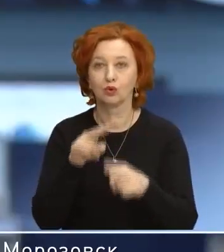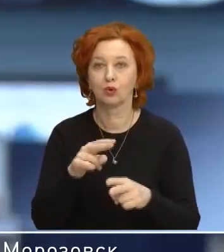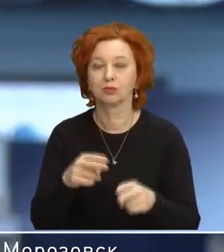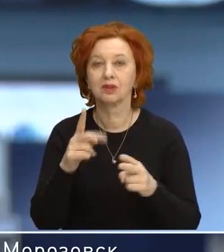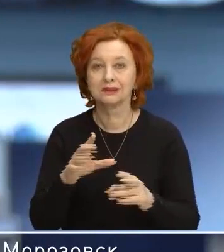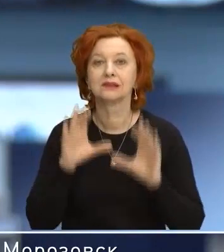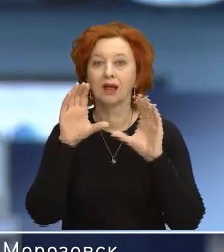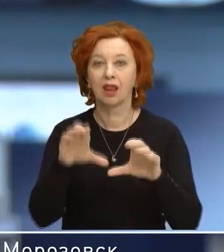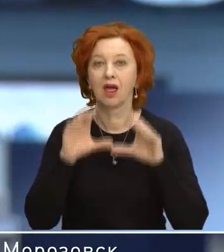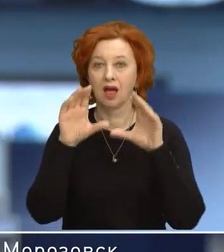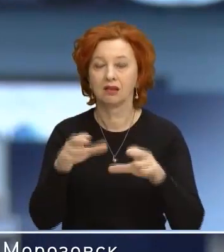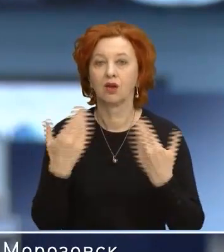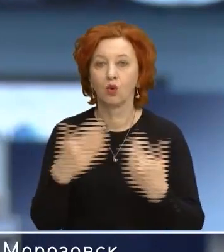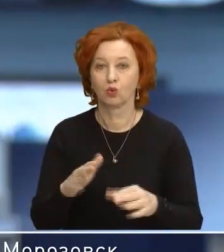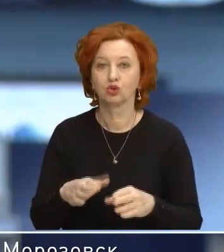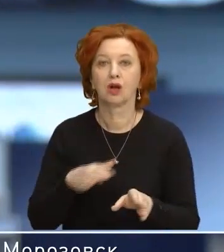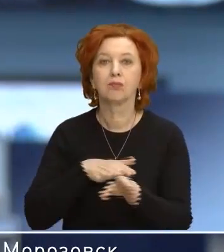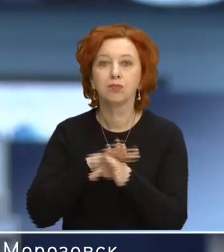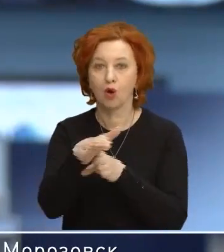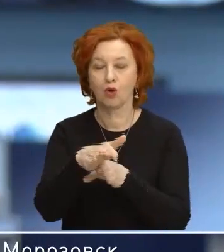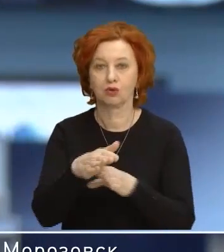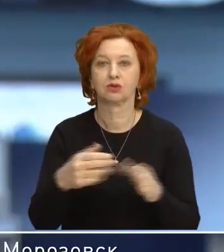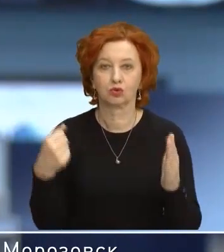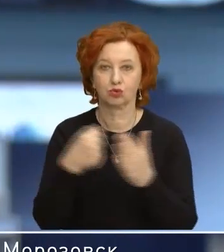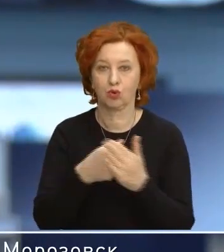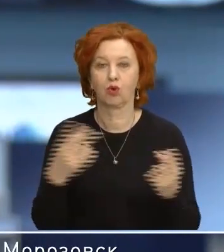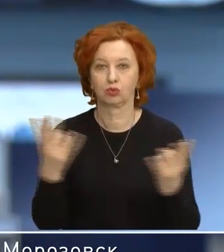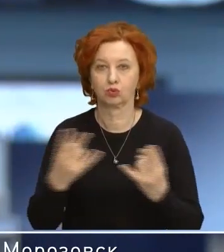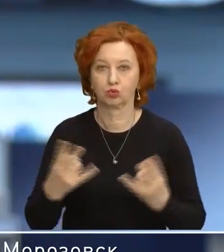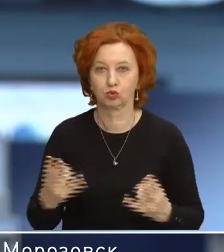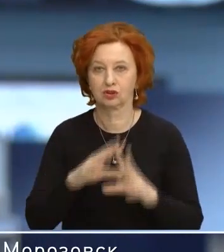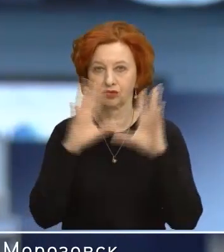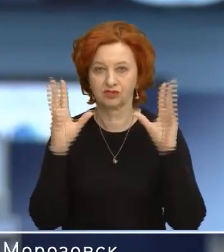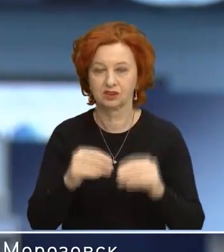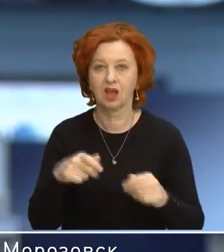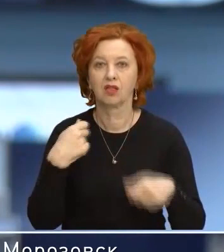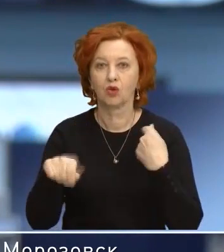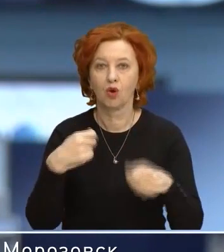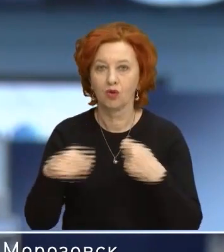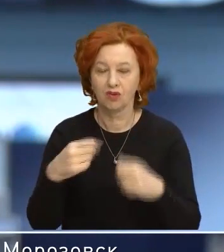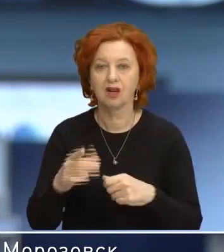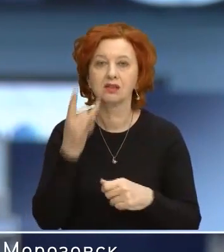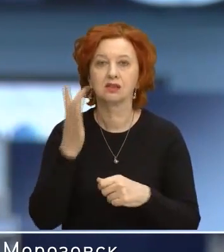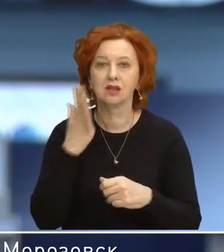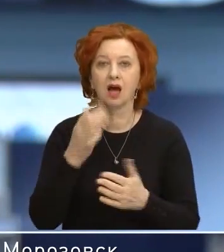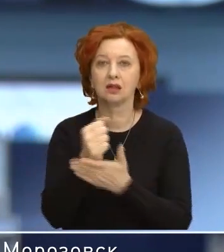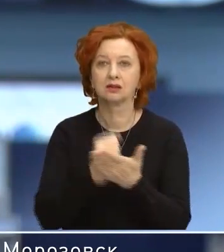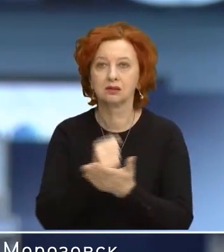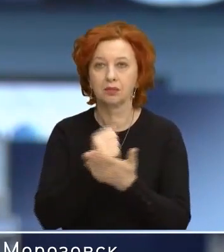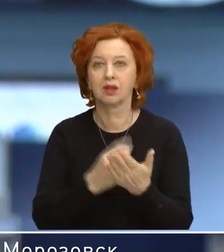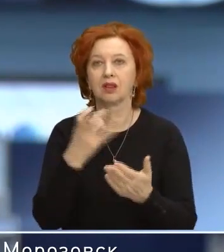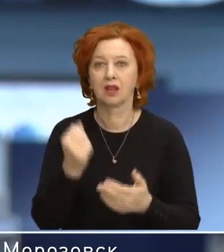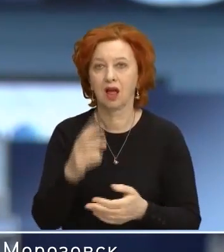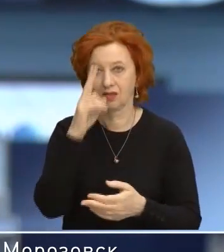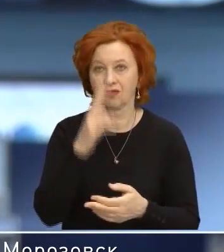Склады торговых сетей буквально доверху заполнены социально значимыми товарами, в том числе сахаром. Его запасов хватит как минимум